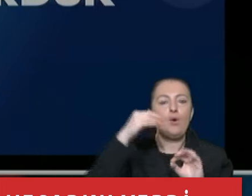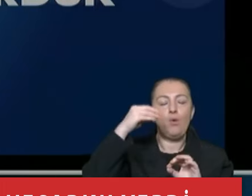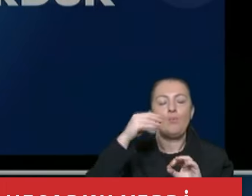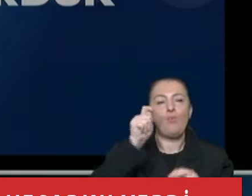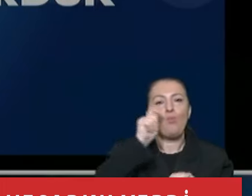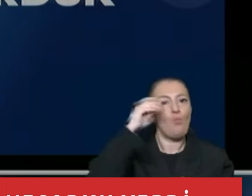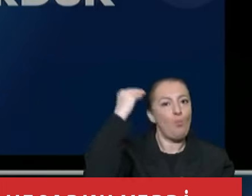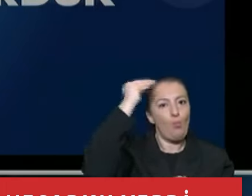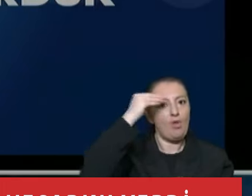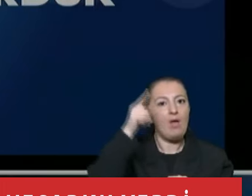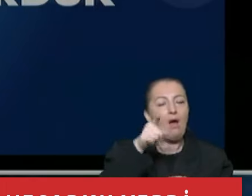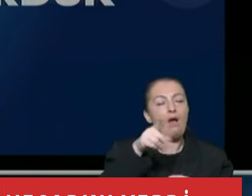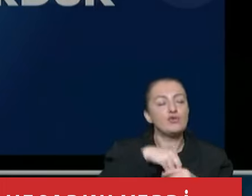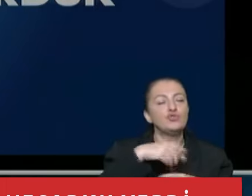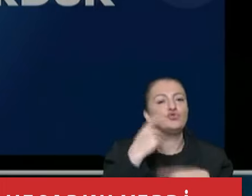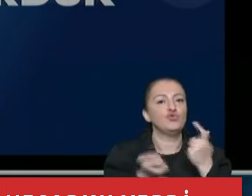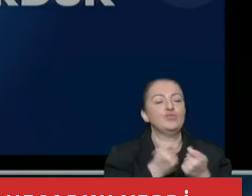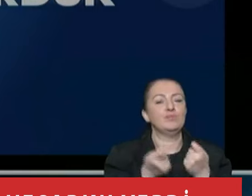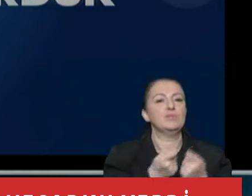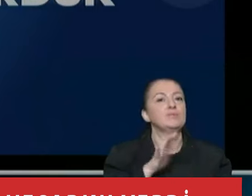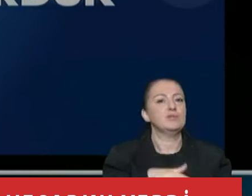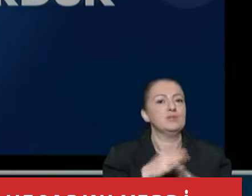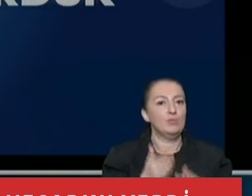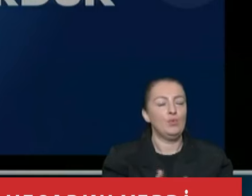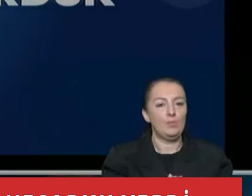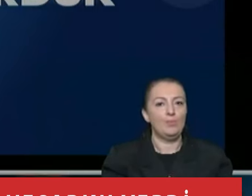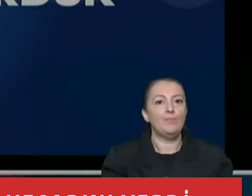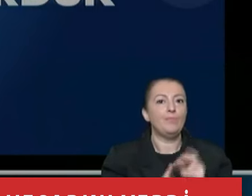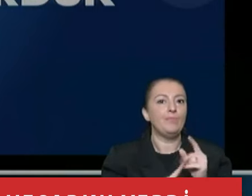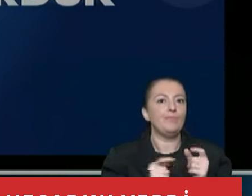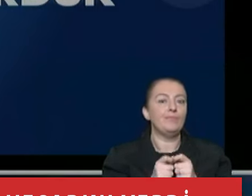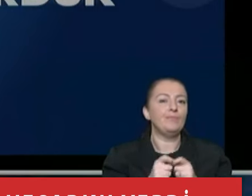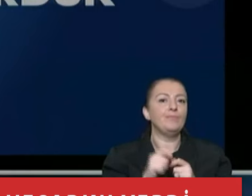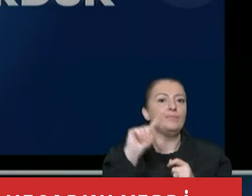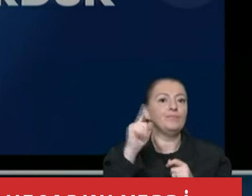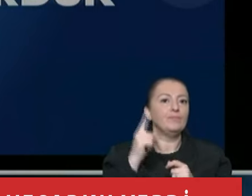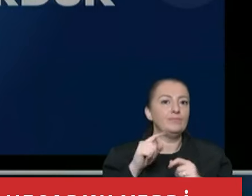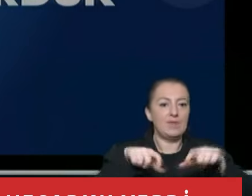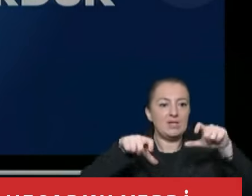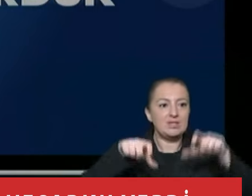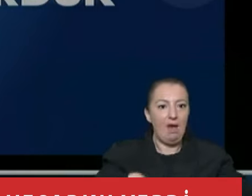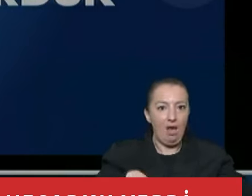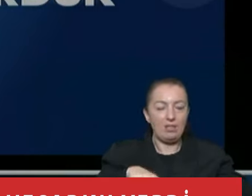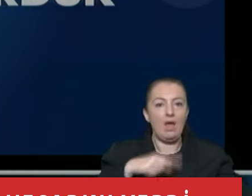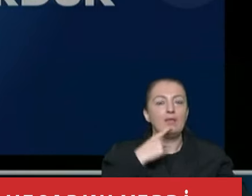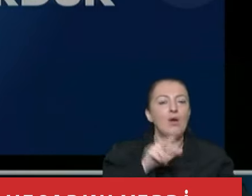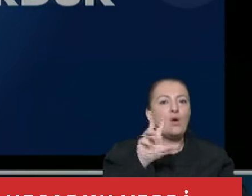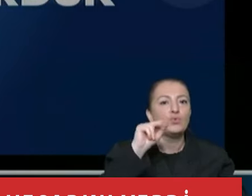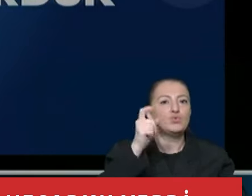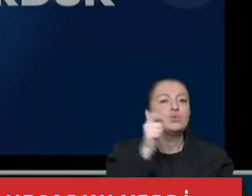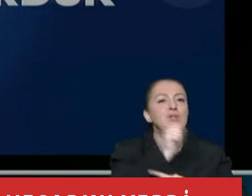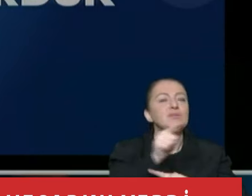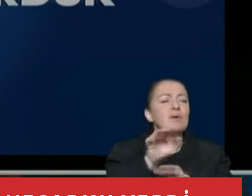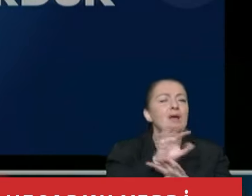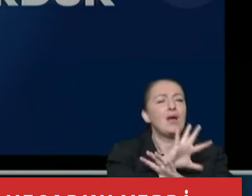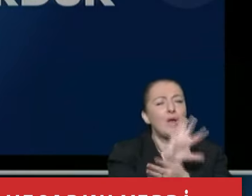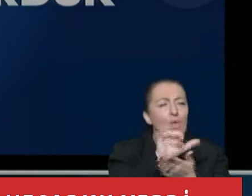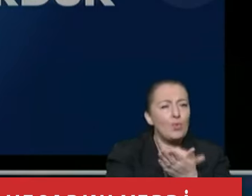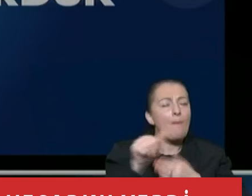çalışmalarımızda etkin bir şekilde sürmüştür İBB yönetimi s mottosuyla 39 ilçemizde tüm Mahalle